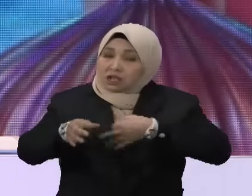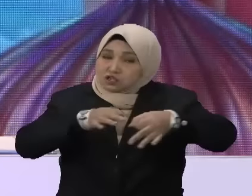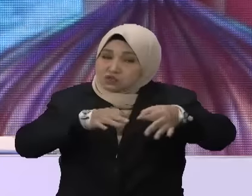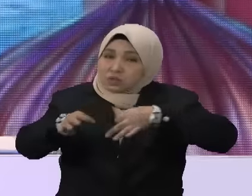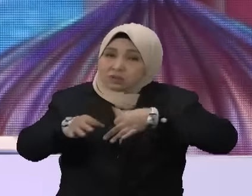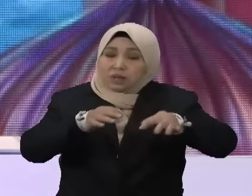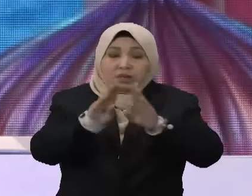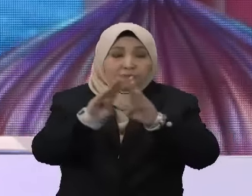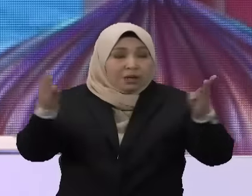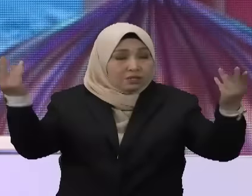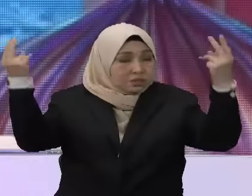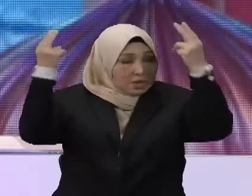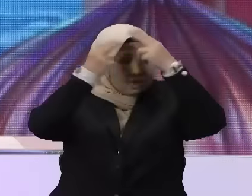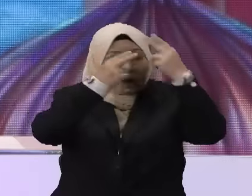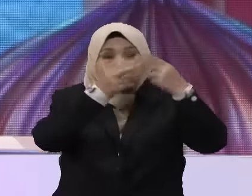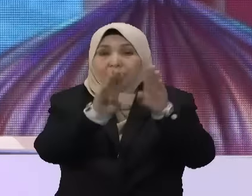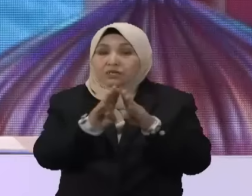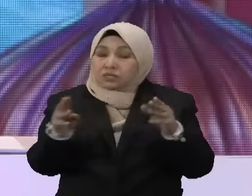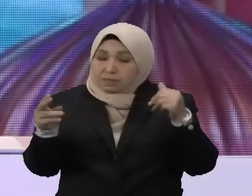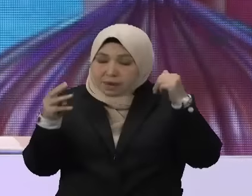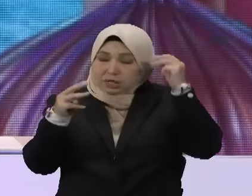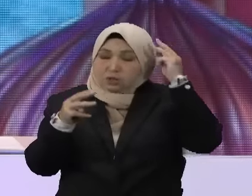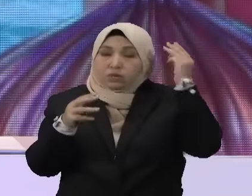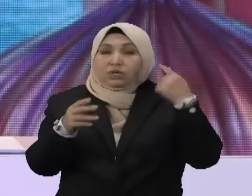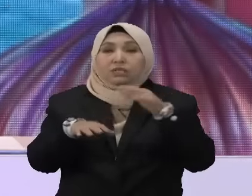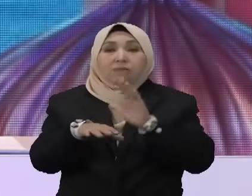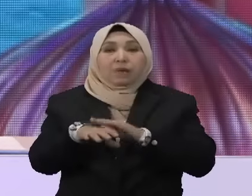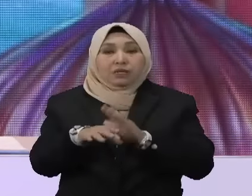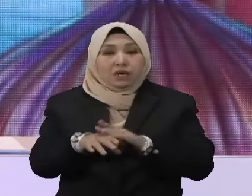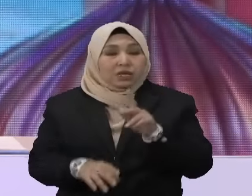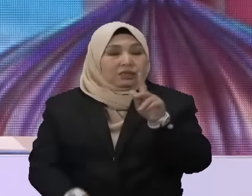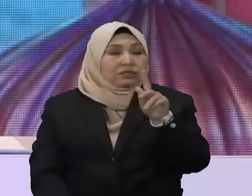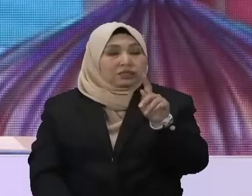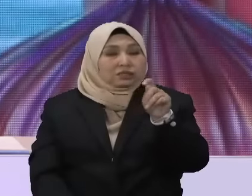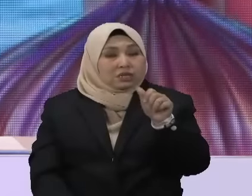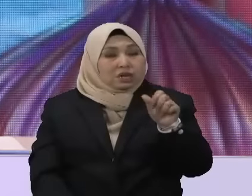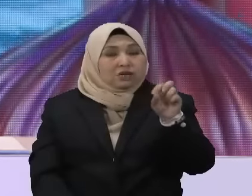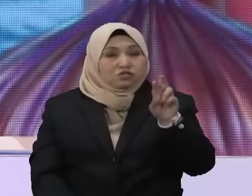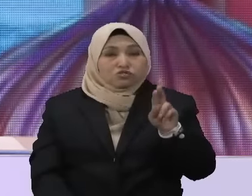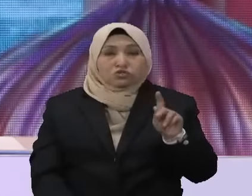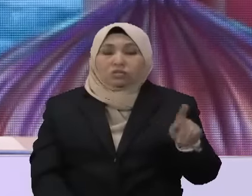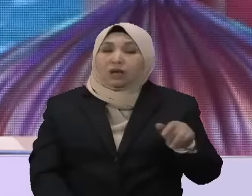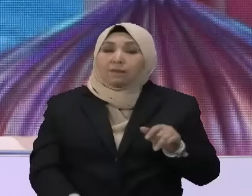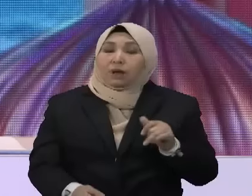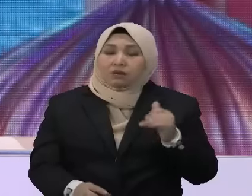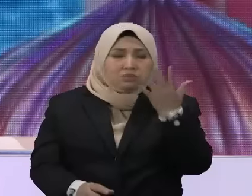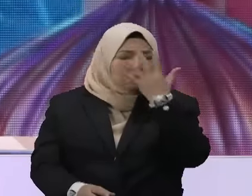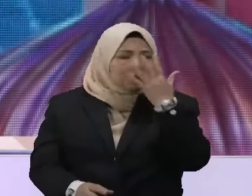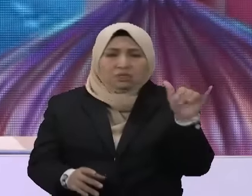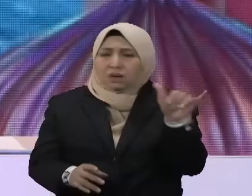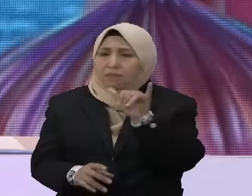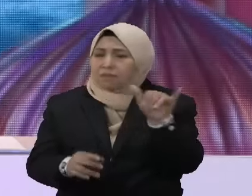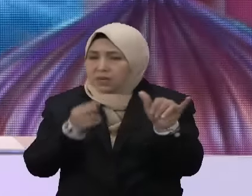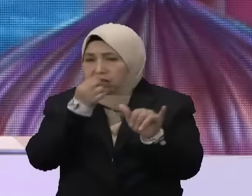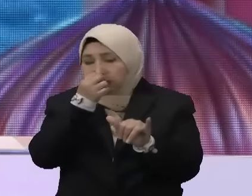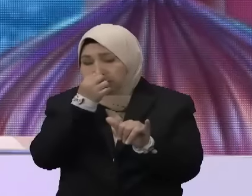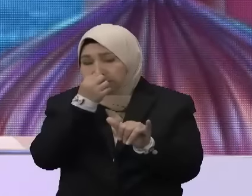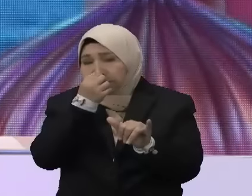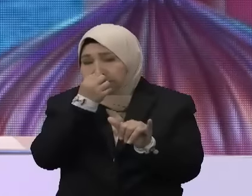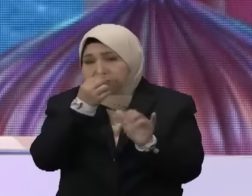dengan bahasa Arab, dalam bahasa Melayu pun ada, kita panggil sebagai tashbih, menyerupakan sesuatu.